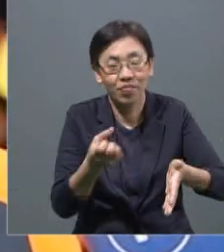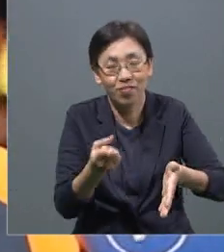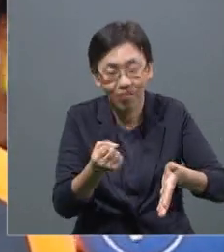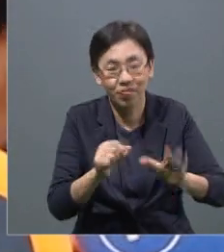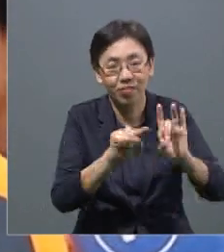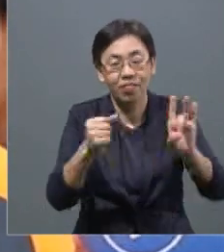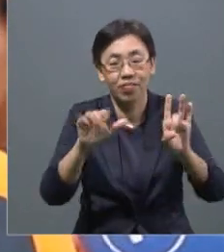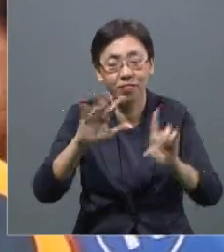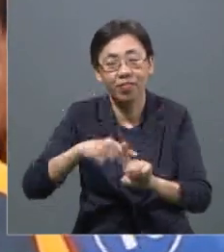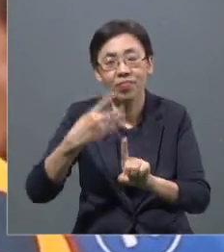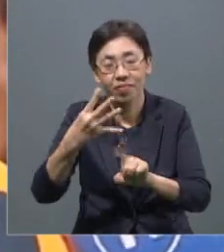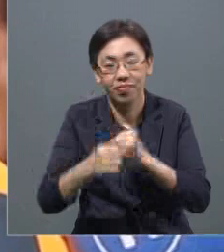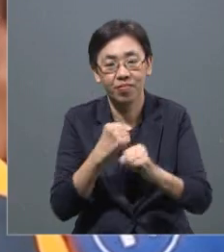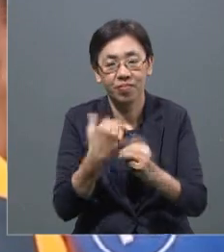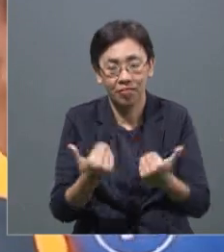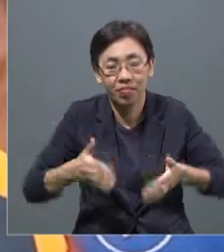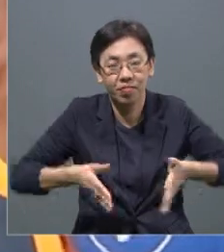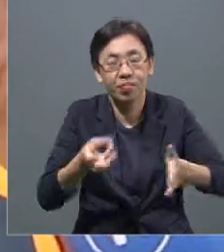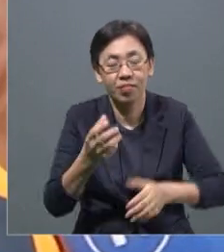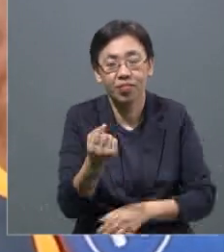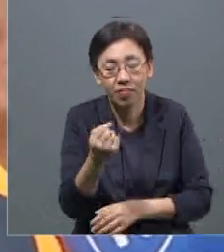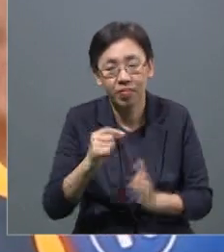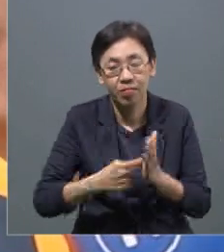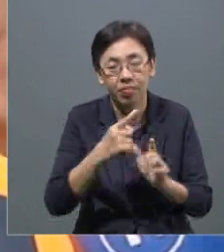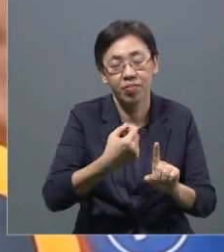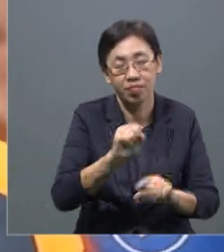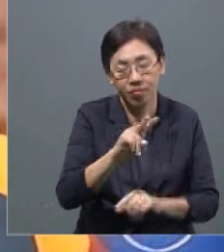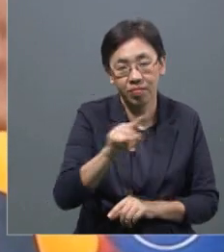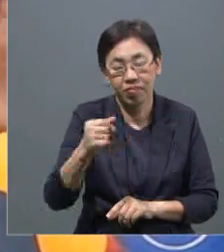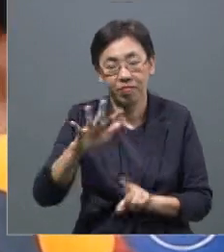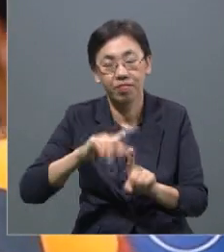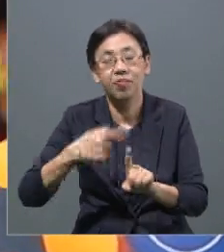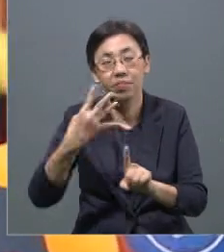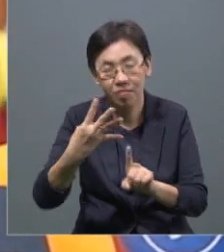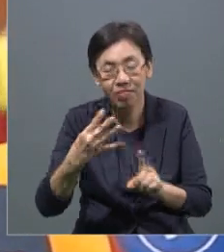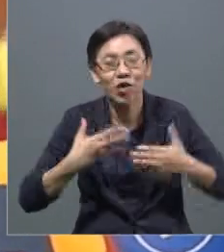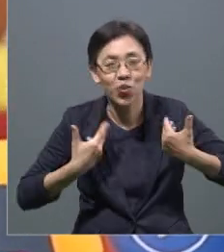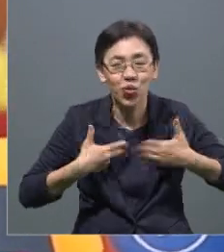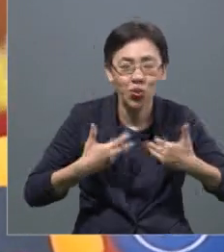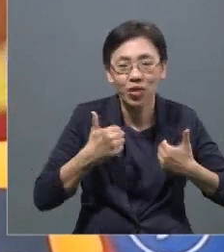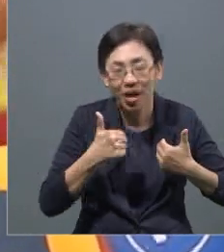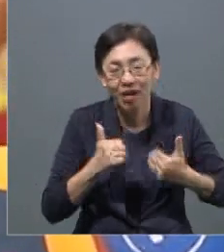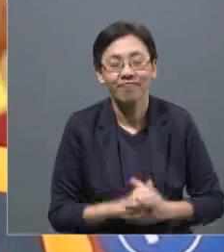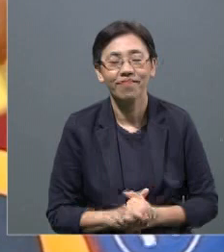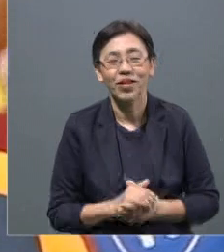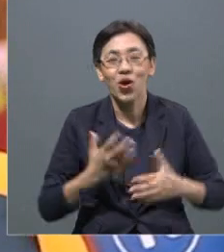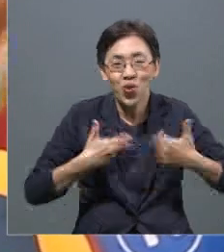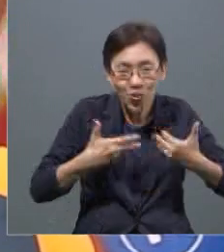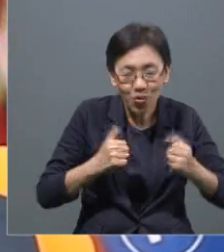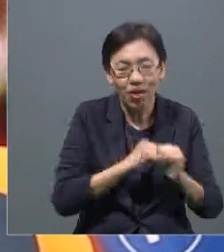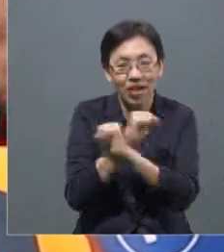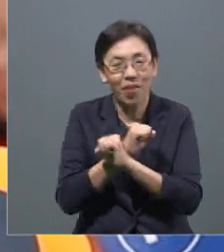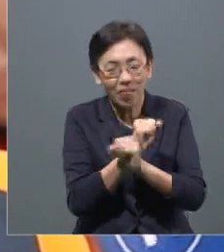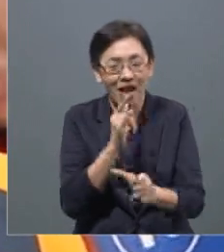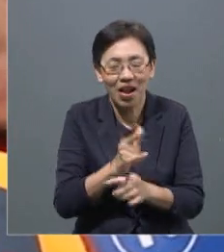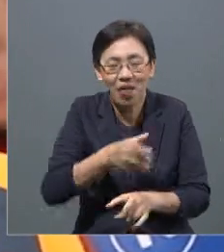15เมษาและก็ถนนข้าวเหนียวก็จะเริ่ม12เมษาถึง15เมษาขอเชิญมาสนุกกับพวกเราครับยืนยันว่าทั้งสนุกปลอดภัยไร้แอลก